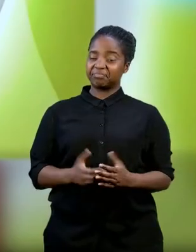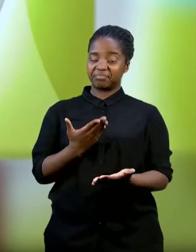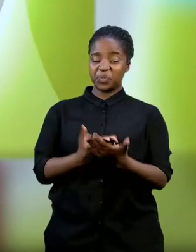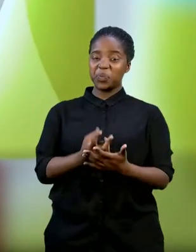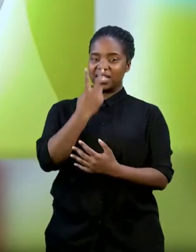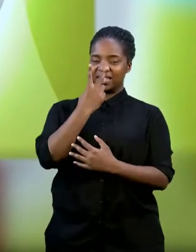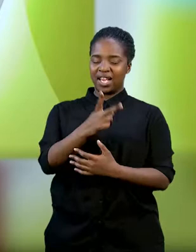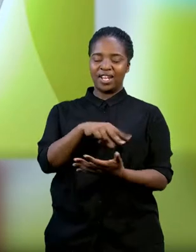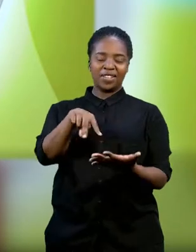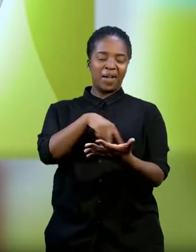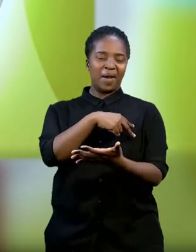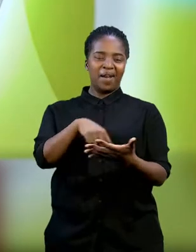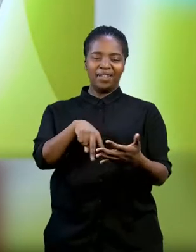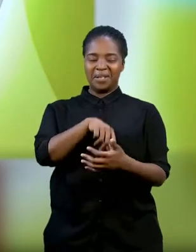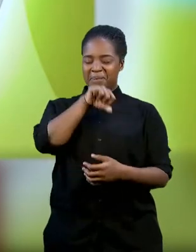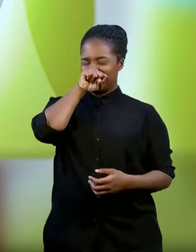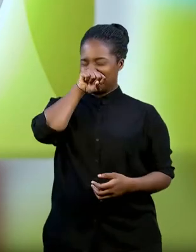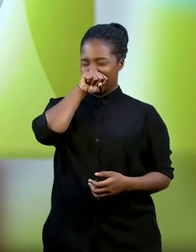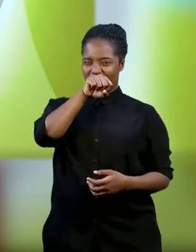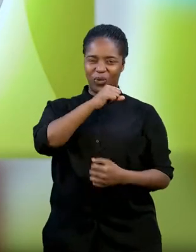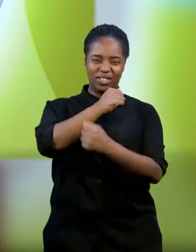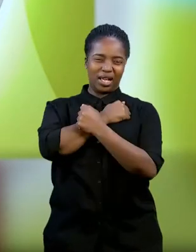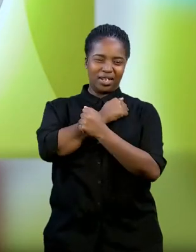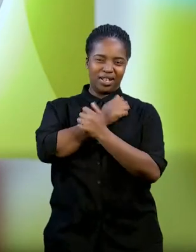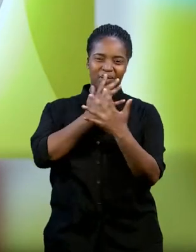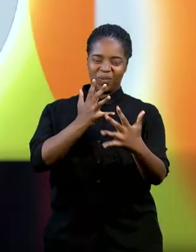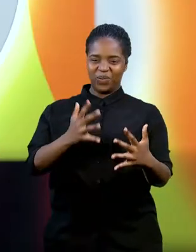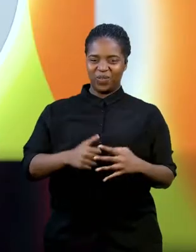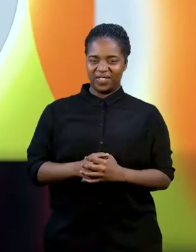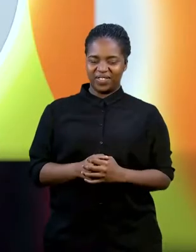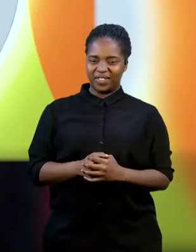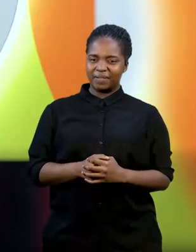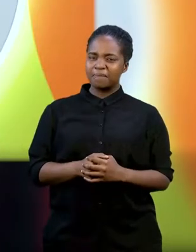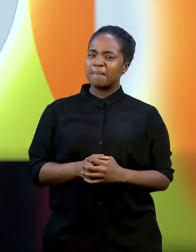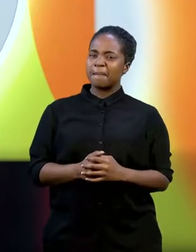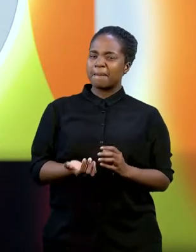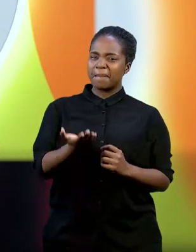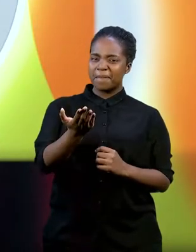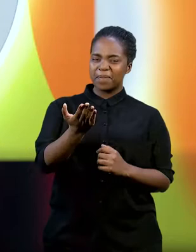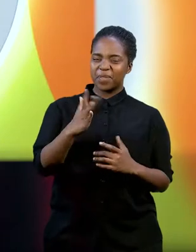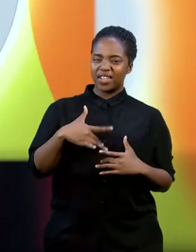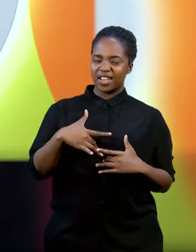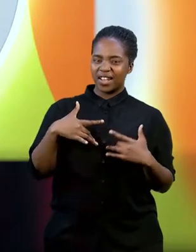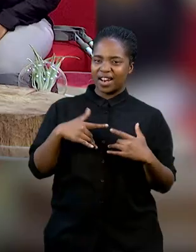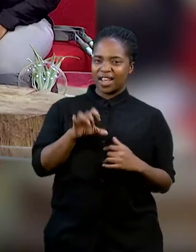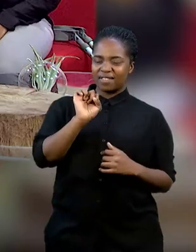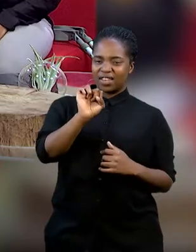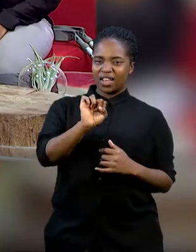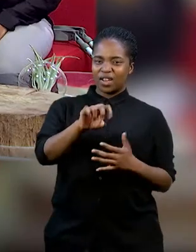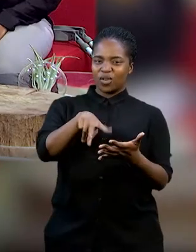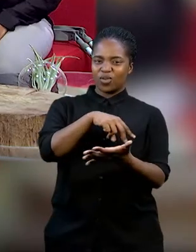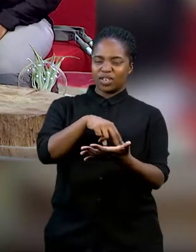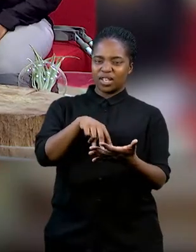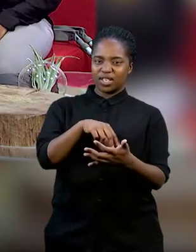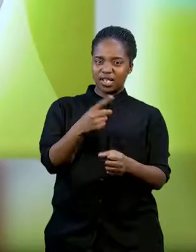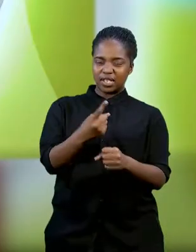Fa bona hala hore ka nnete dance ke engwe ya dinthotso di ratang haholo mo lefatseng. Empa he pele o ka fumana dance o hotse e